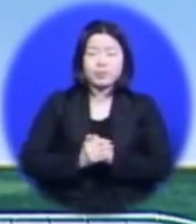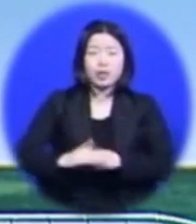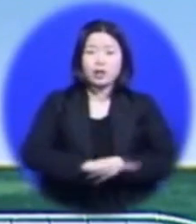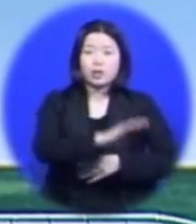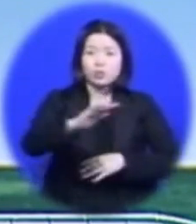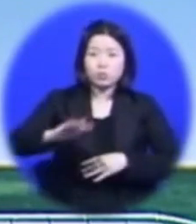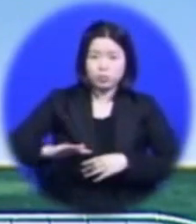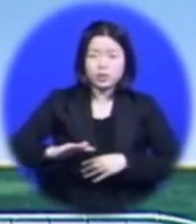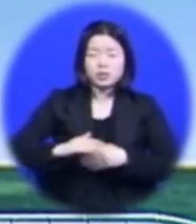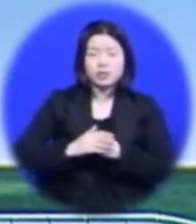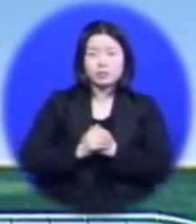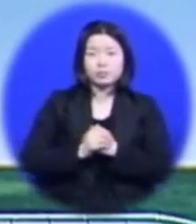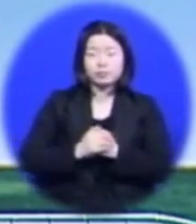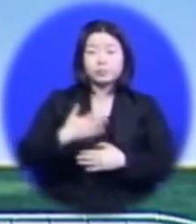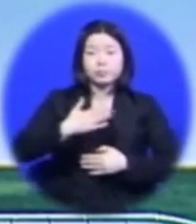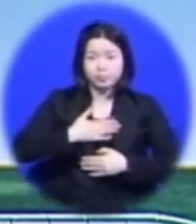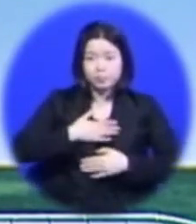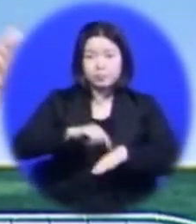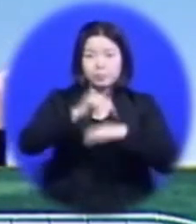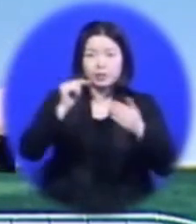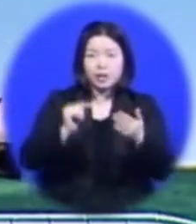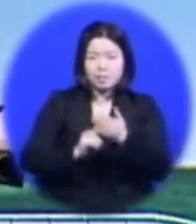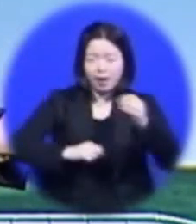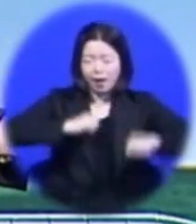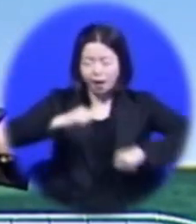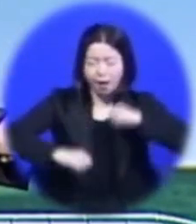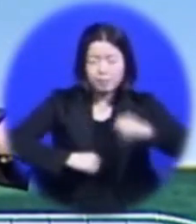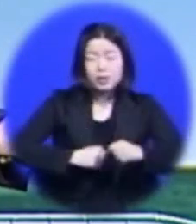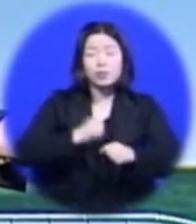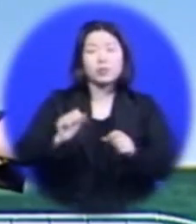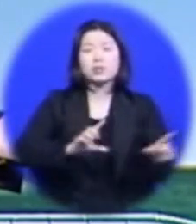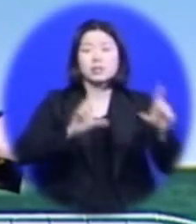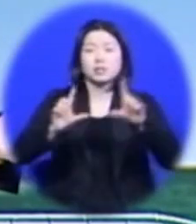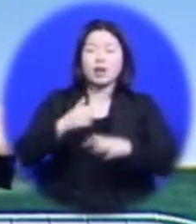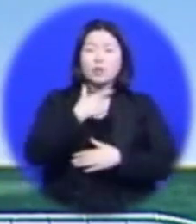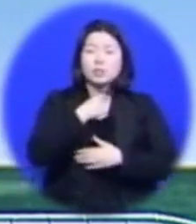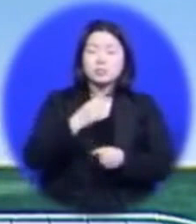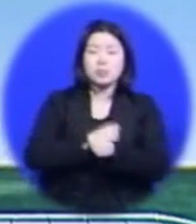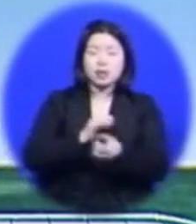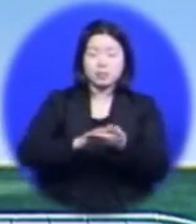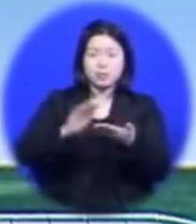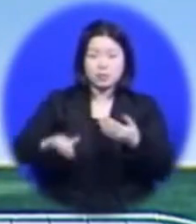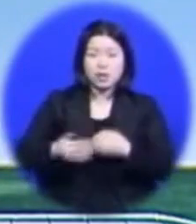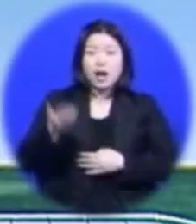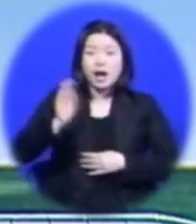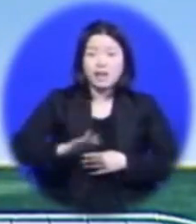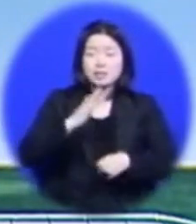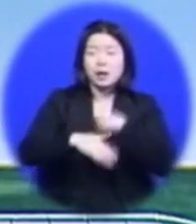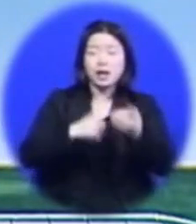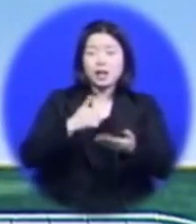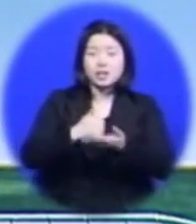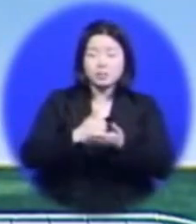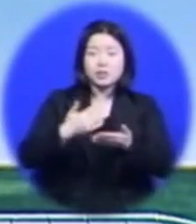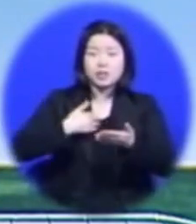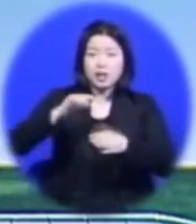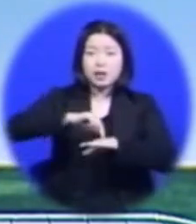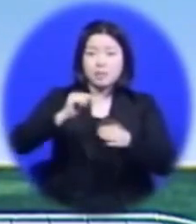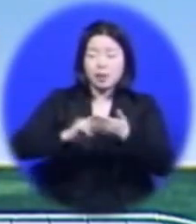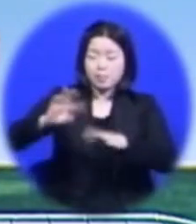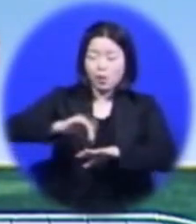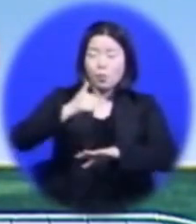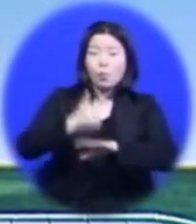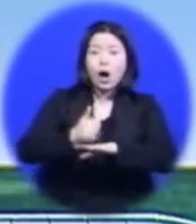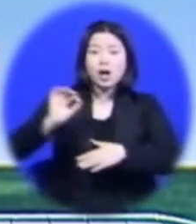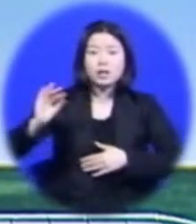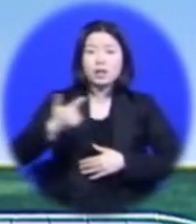우리는 내 마음대로 살고 싶어 합니다. 그러나 하나님께서 내 마음의 왕 되시기를